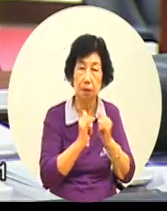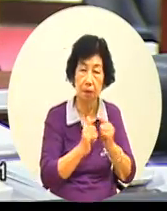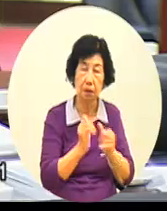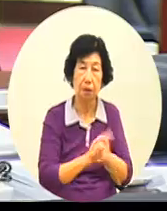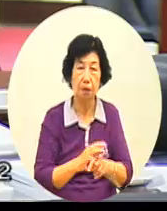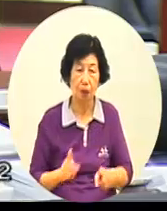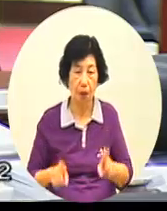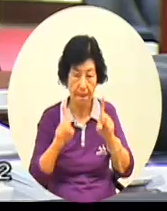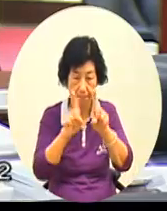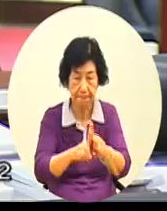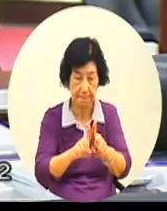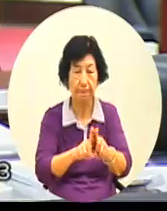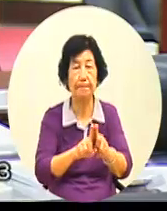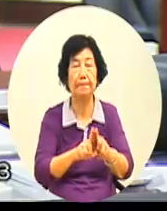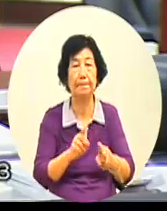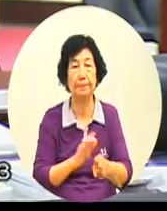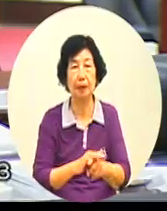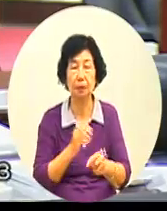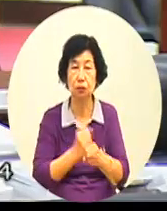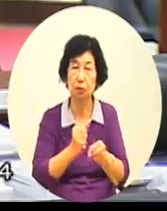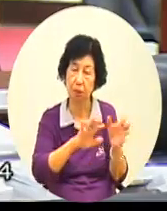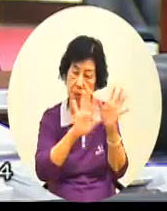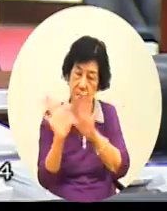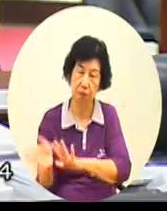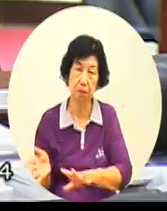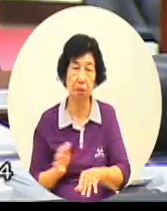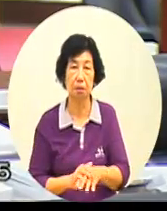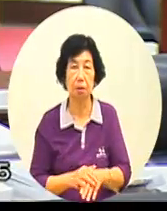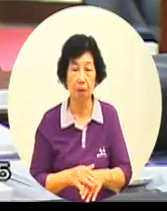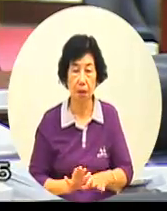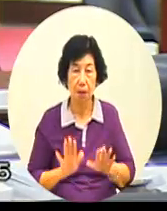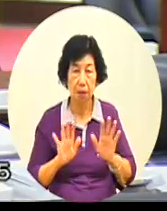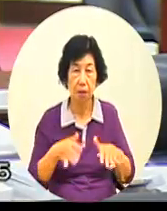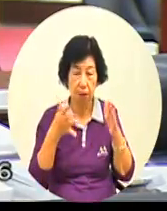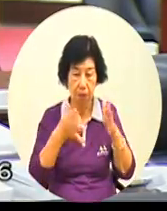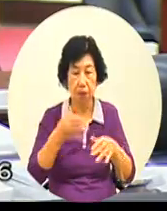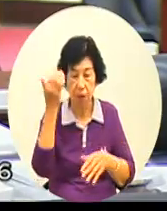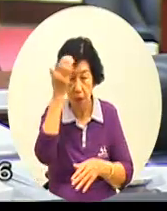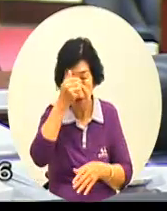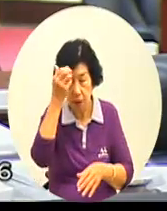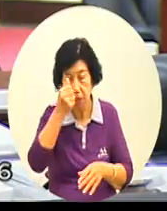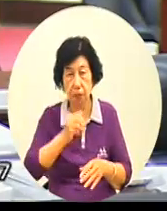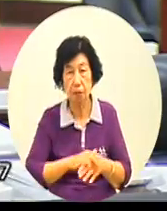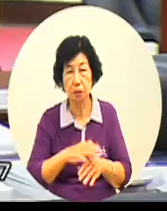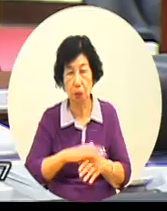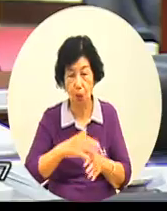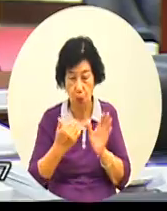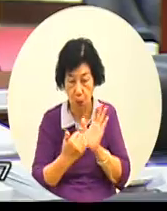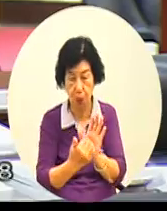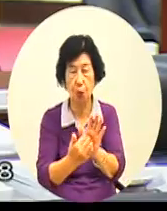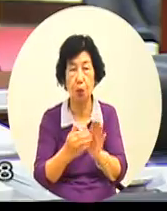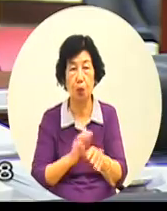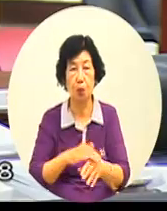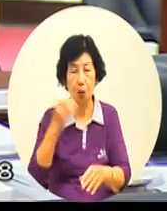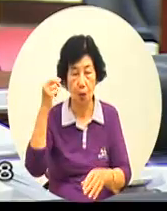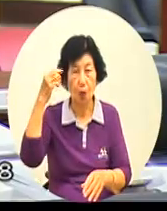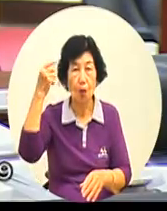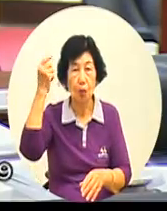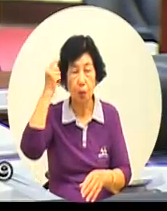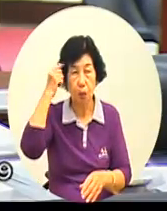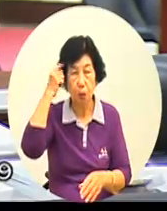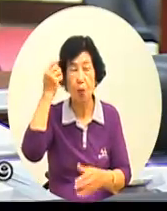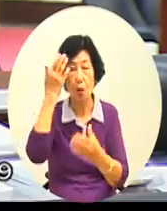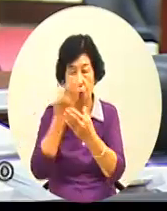上我们可以做到什么。看我们现在对于老人的部分，其实我们都要做到预防老人失智，所以要让老人乐